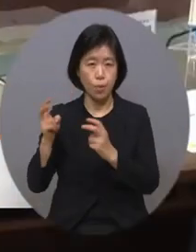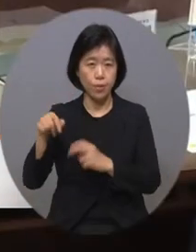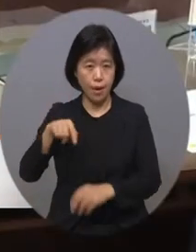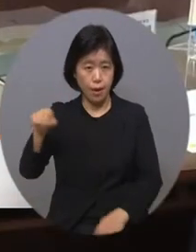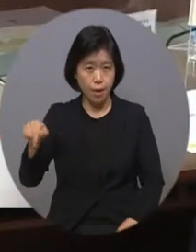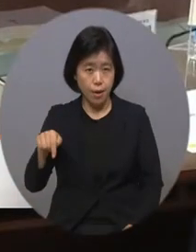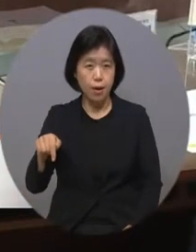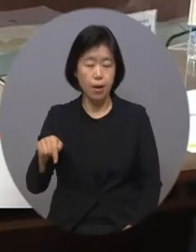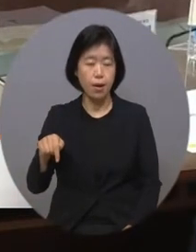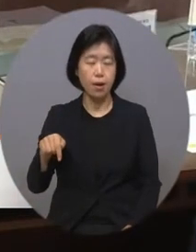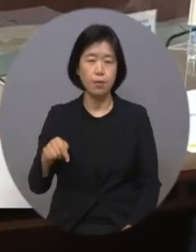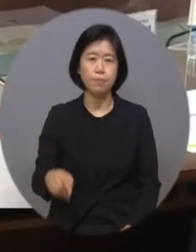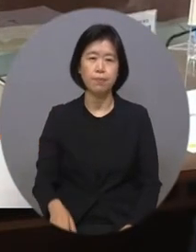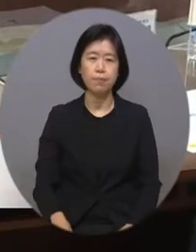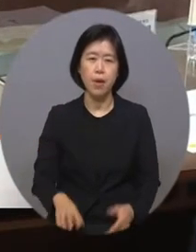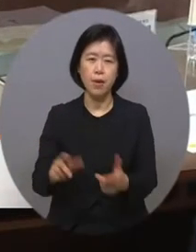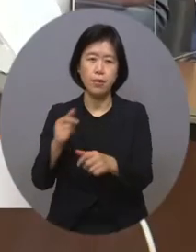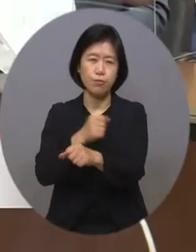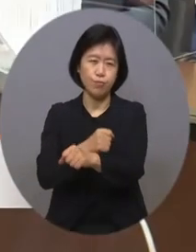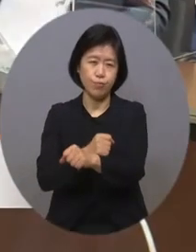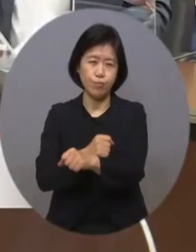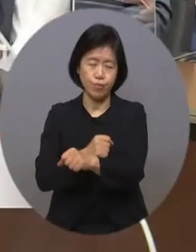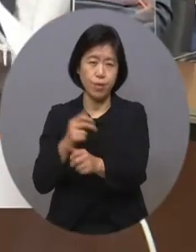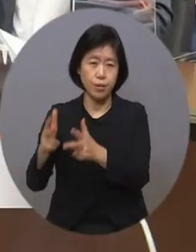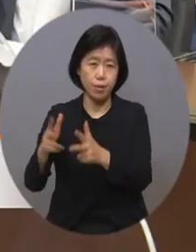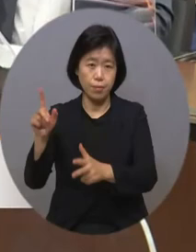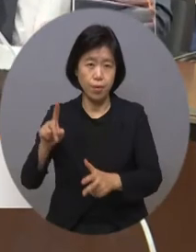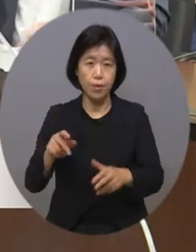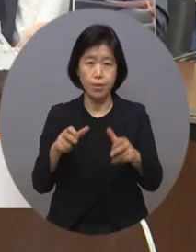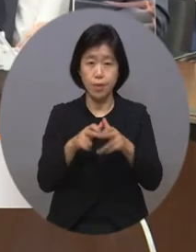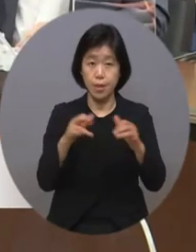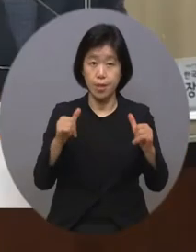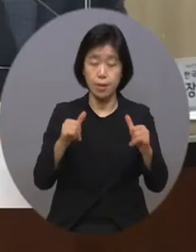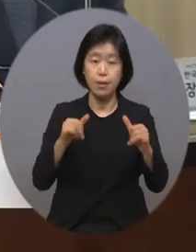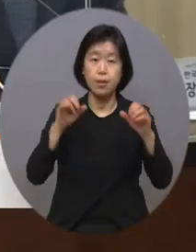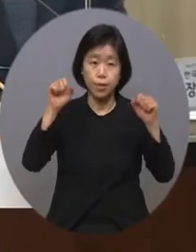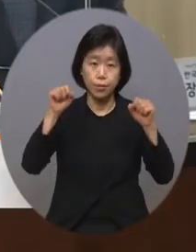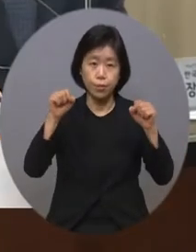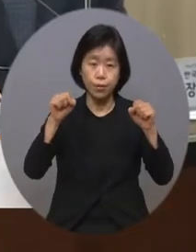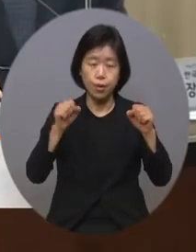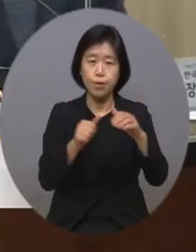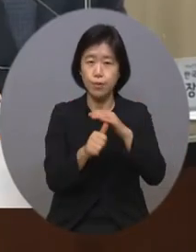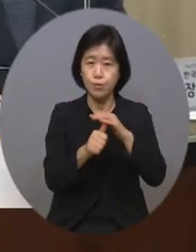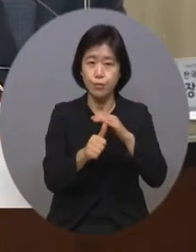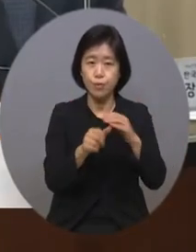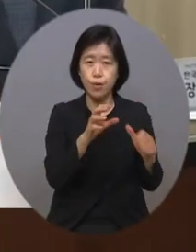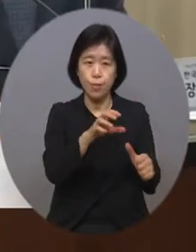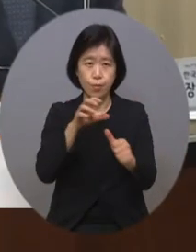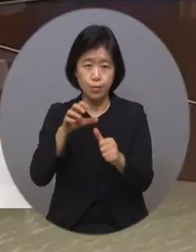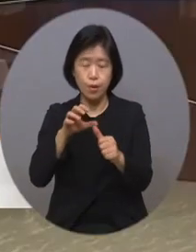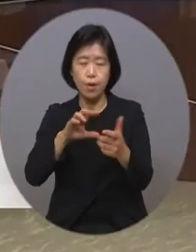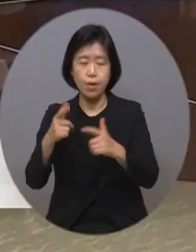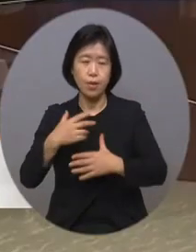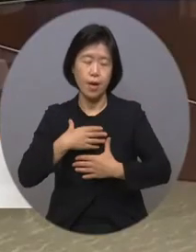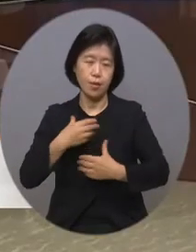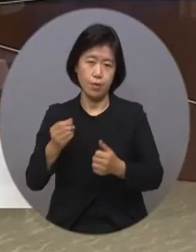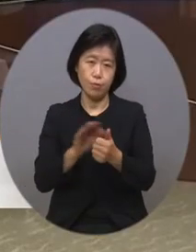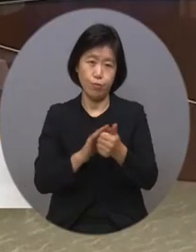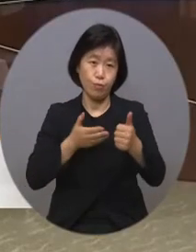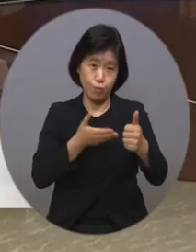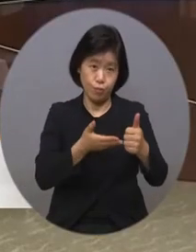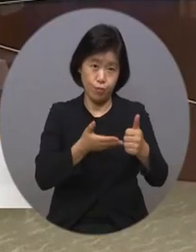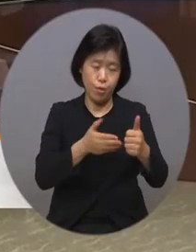한국농수산식품유통공사의 지역사회 공헌사업 중 하나로 장애인체육선수를 고용해 안정적인 생활여건을 제공함으로써